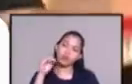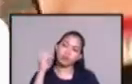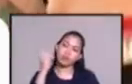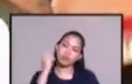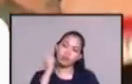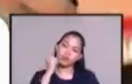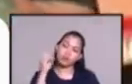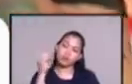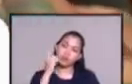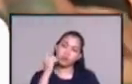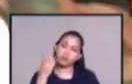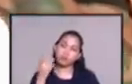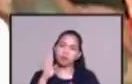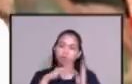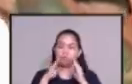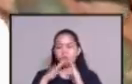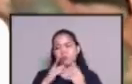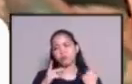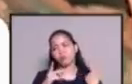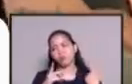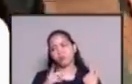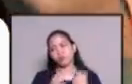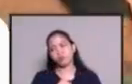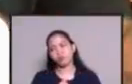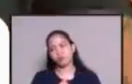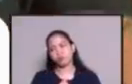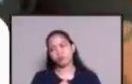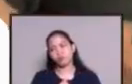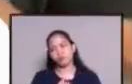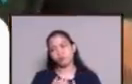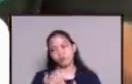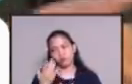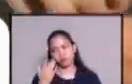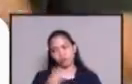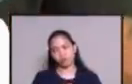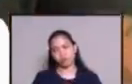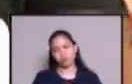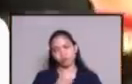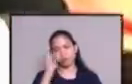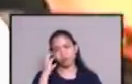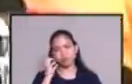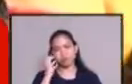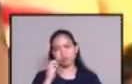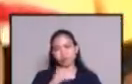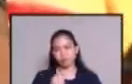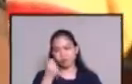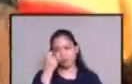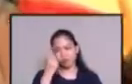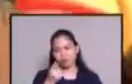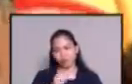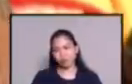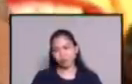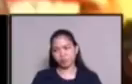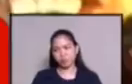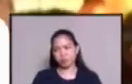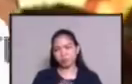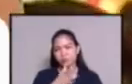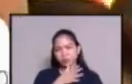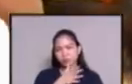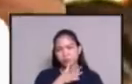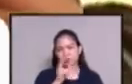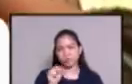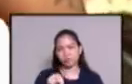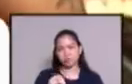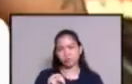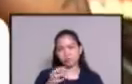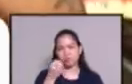Pag may family problem kasi, na nagkasakit yung anak. I'm sure you understand na nanay kasi, kaya kailangan